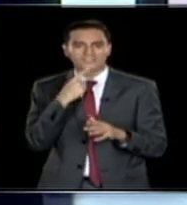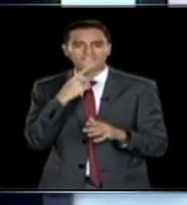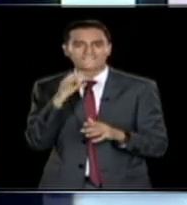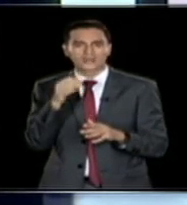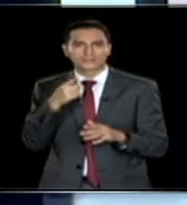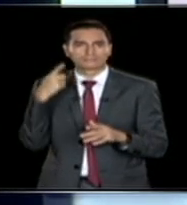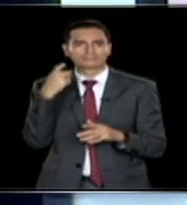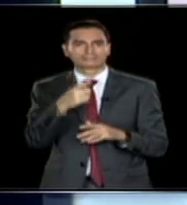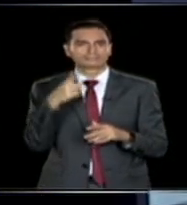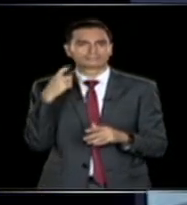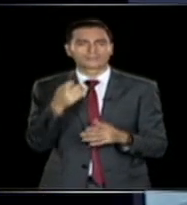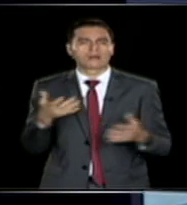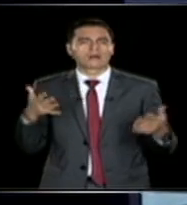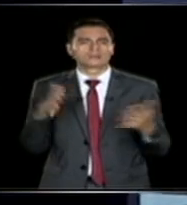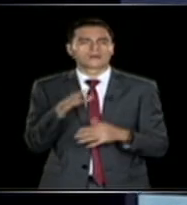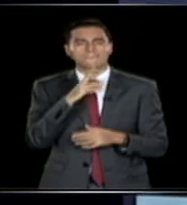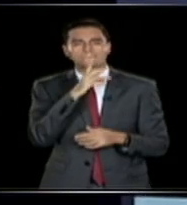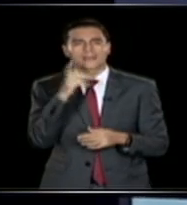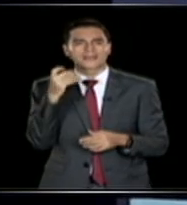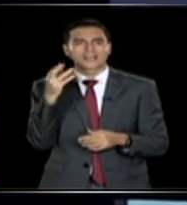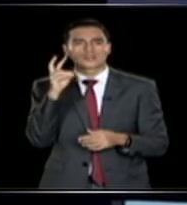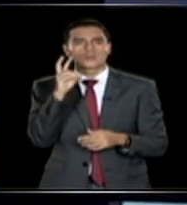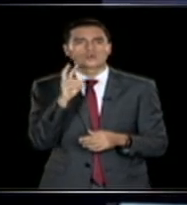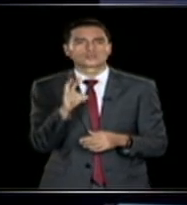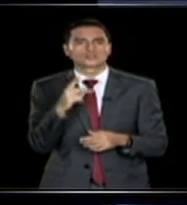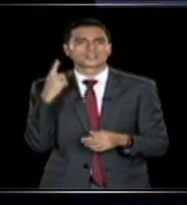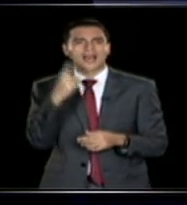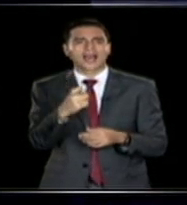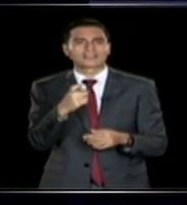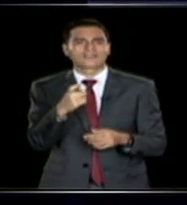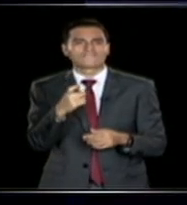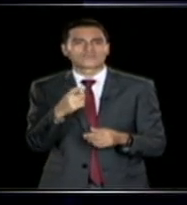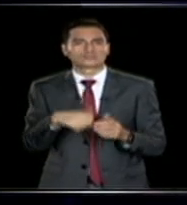123 هدف في 214 مباراة،